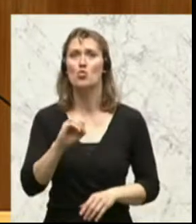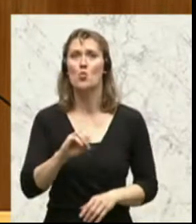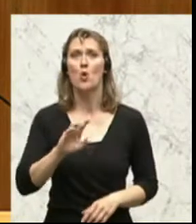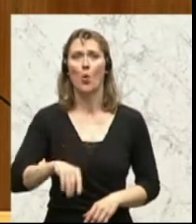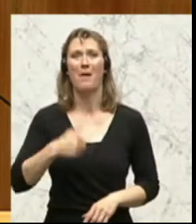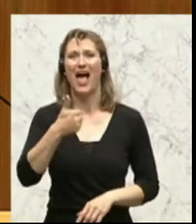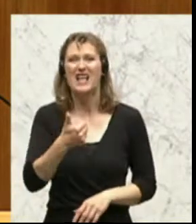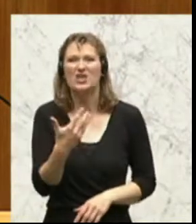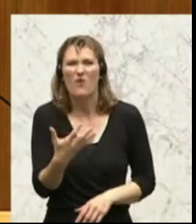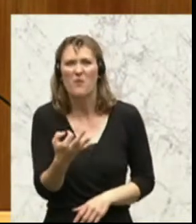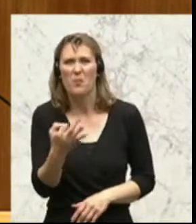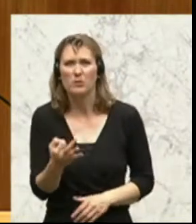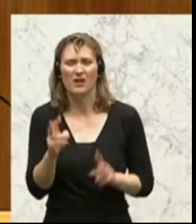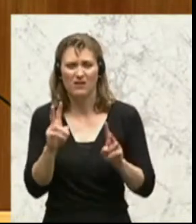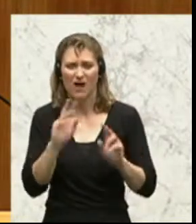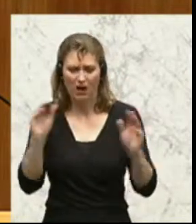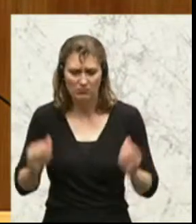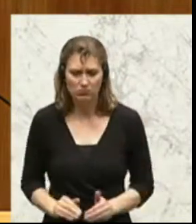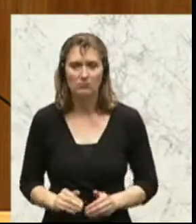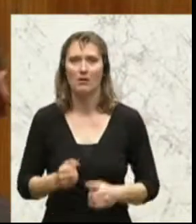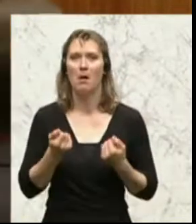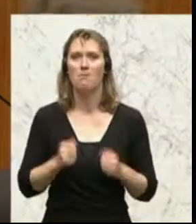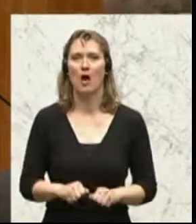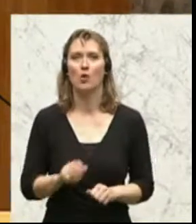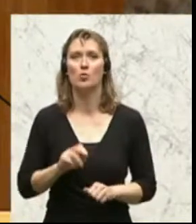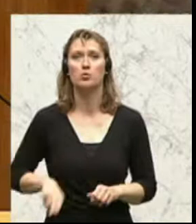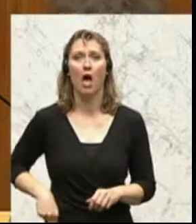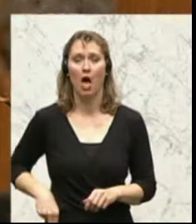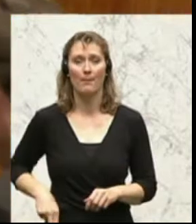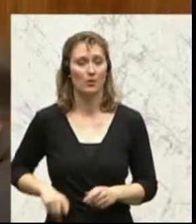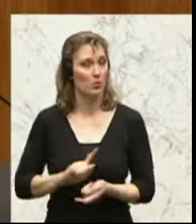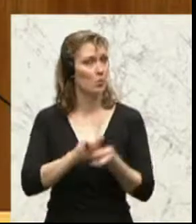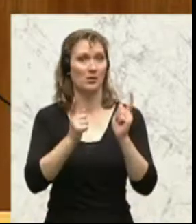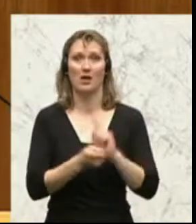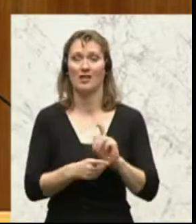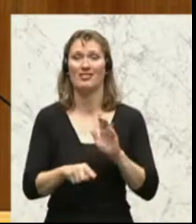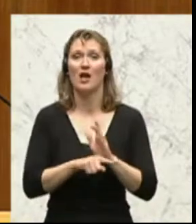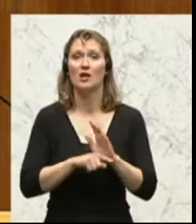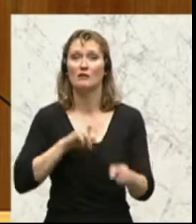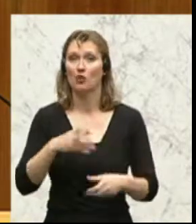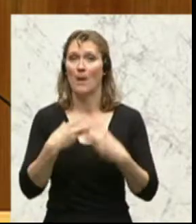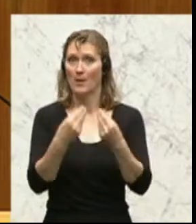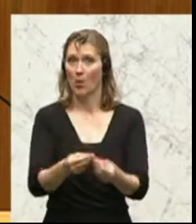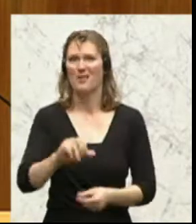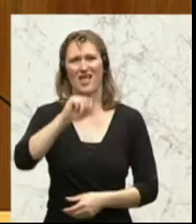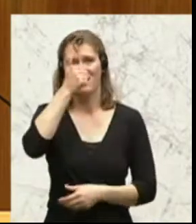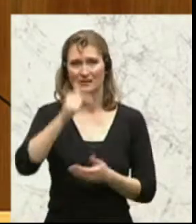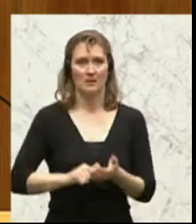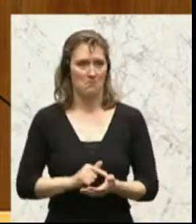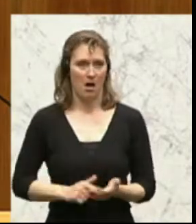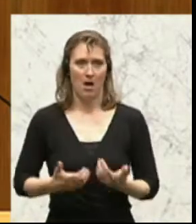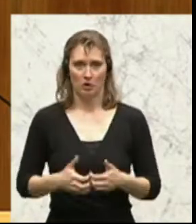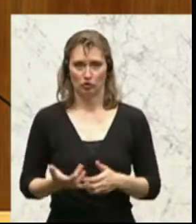und Bankguthaben bei der EZB werden mit einer Negativsteuer belegt, erstmals in der Geschichte. Alles,